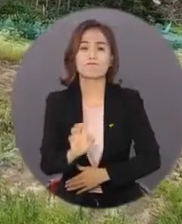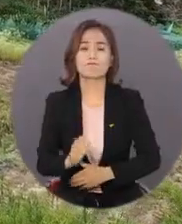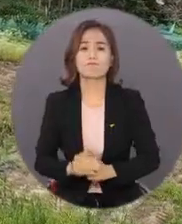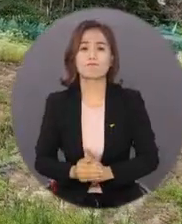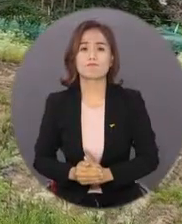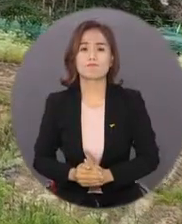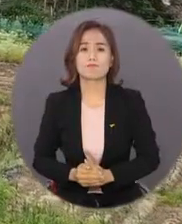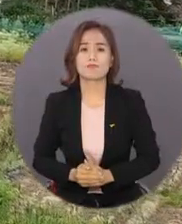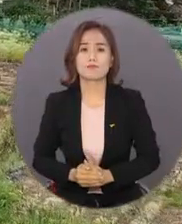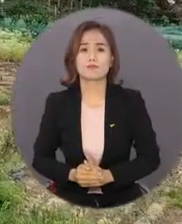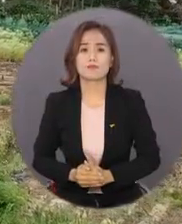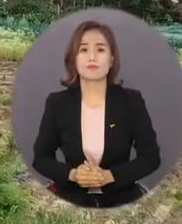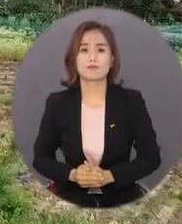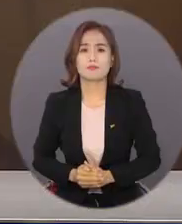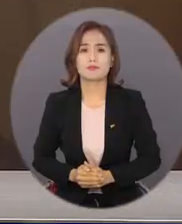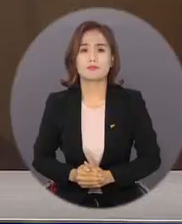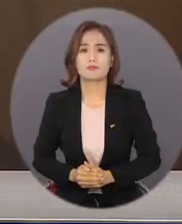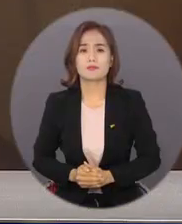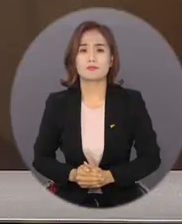있습니다.